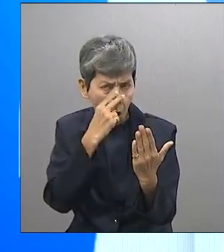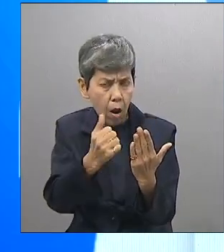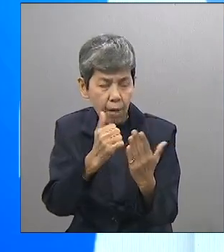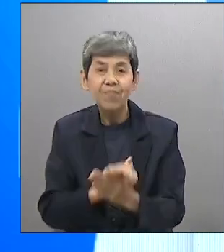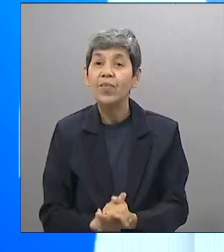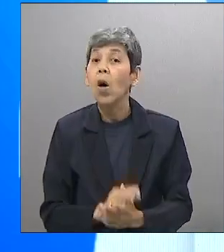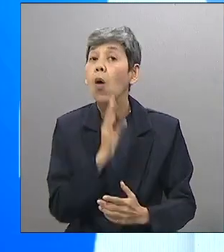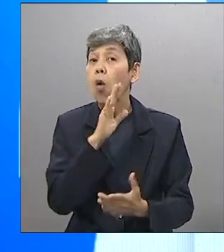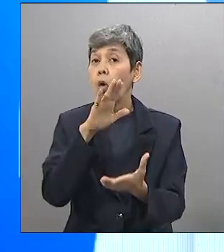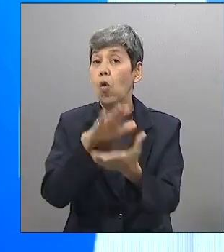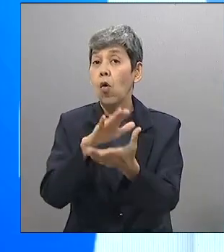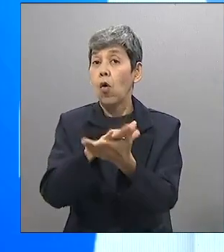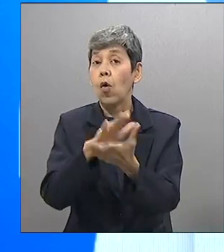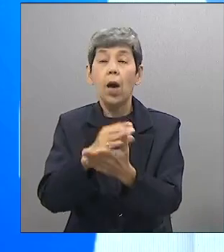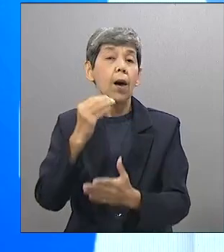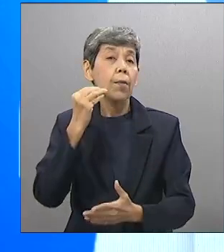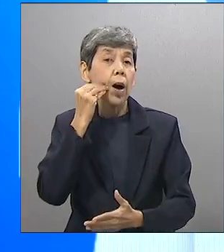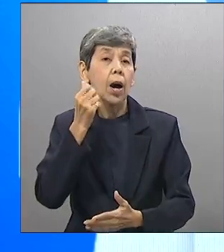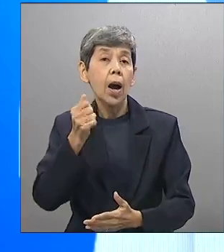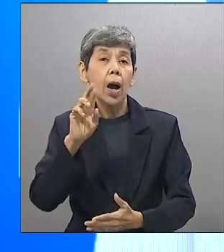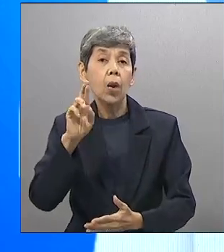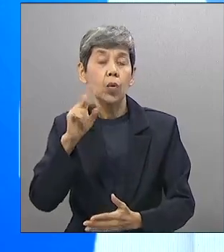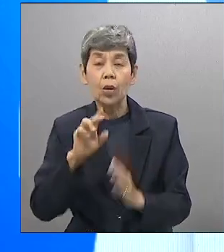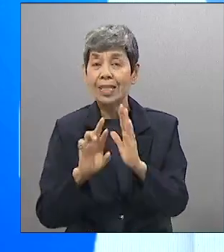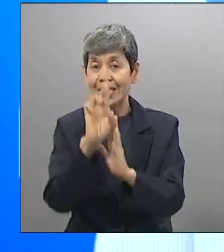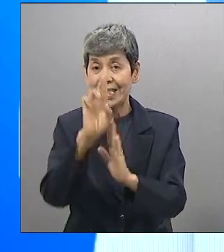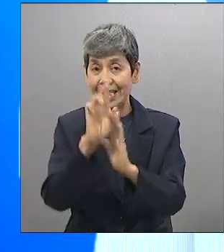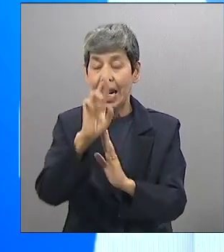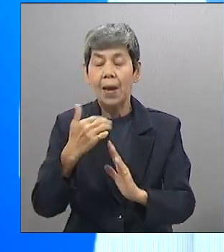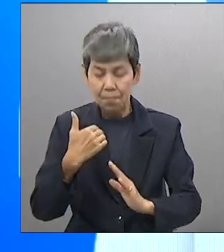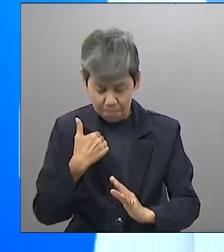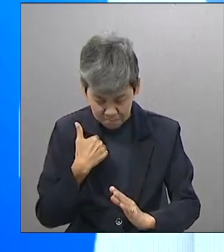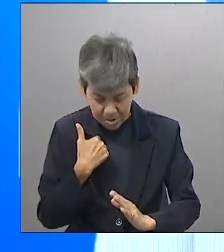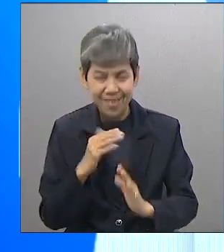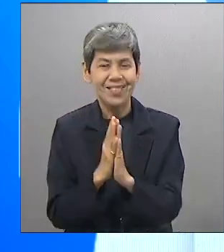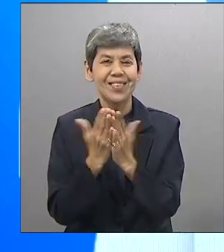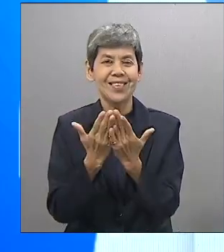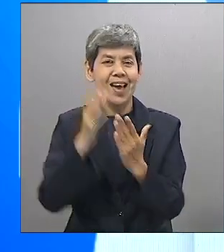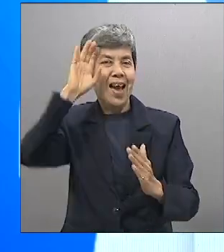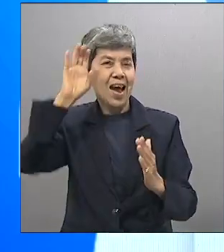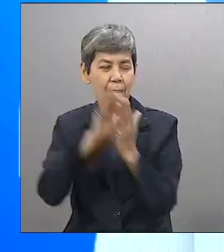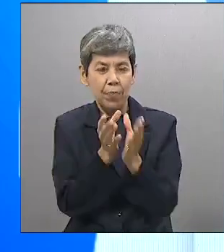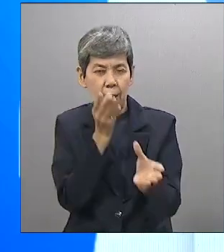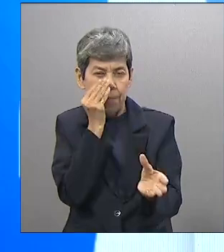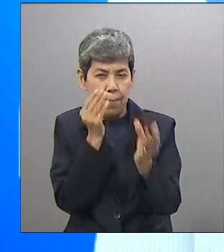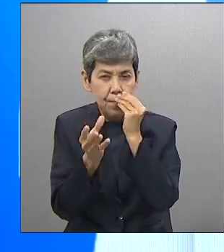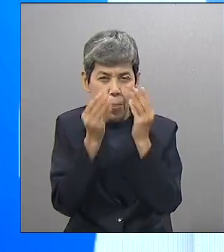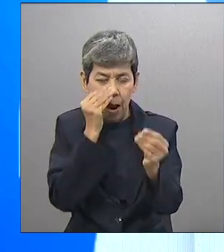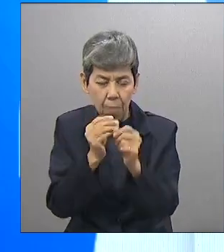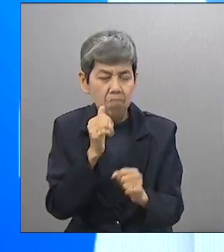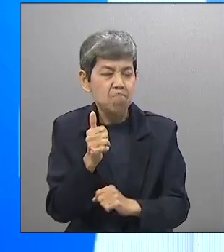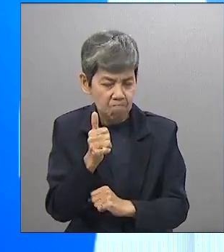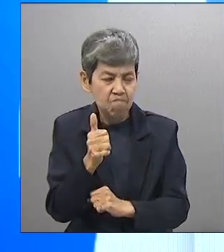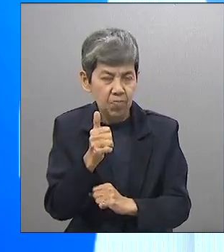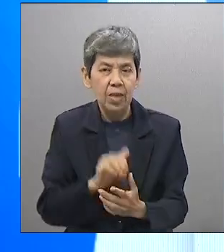ากผมทชมไปที่โงเรีนบ้านอรุโนไยที่จัหวดเชียงรายเขาสามารถใช้หนางศือภาพเรีนรู้และกมประสิทธภาพไดอยาง